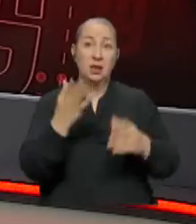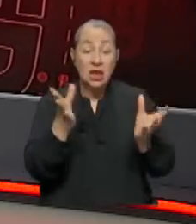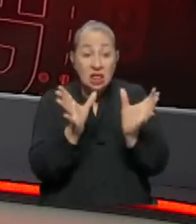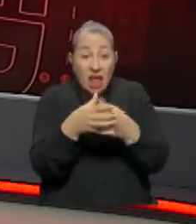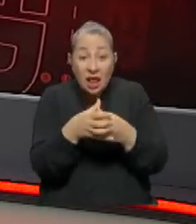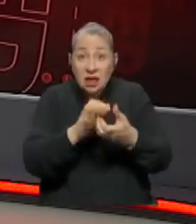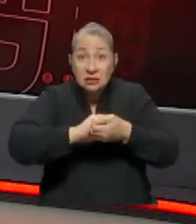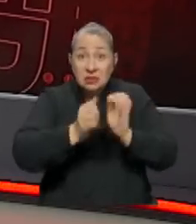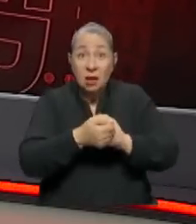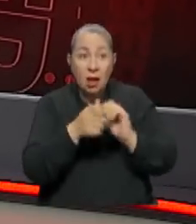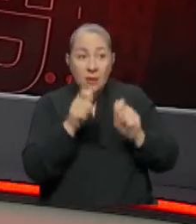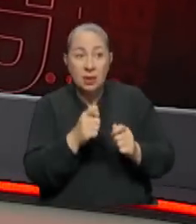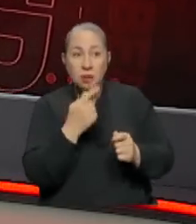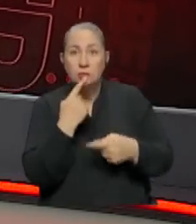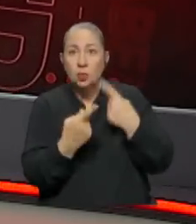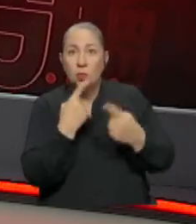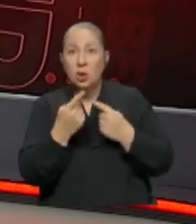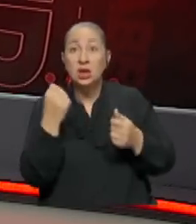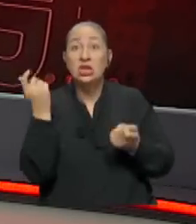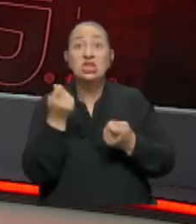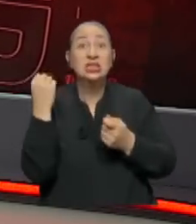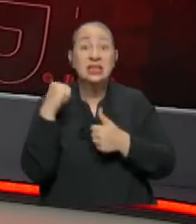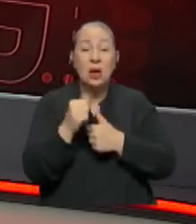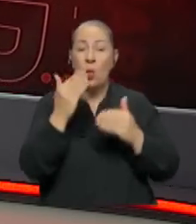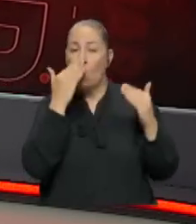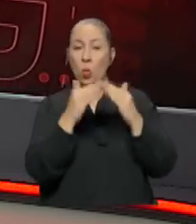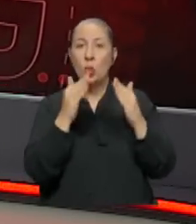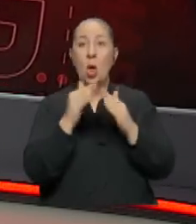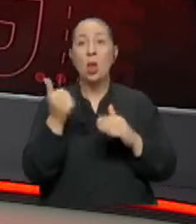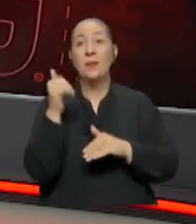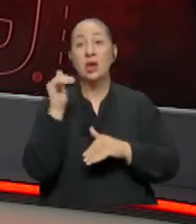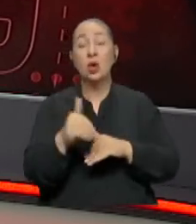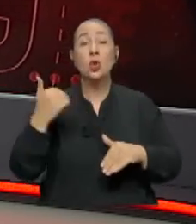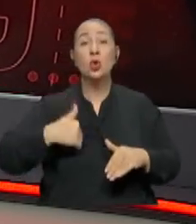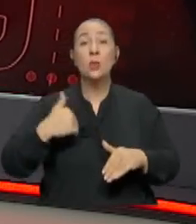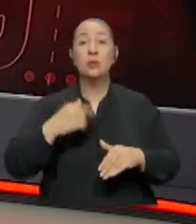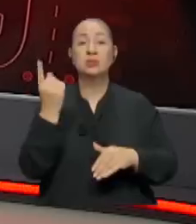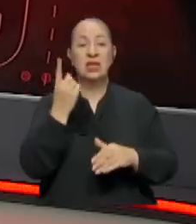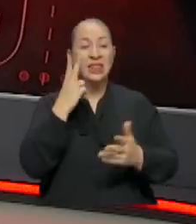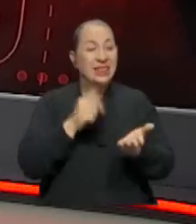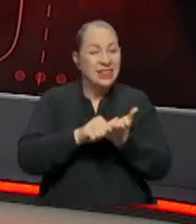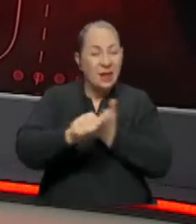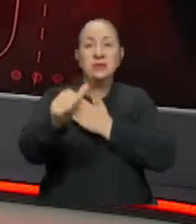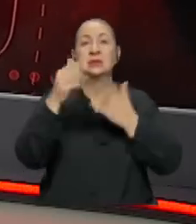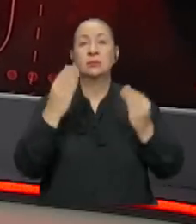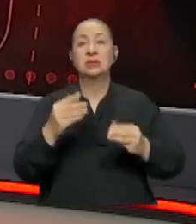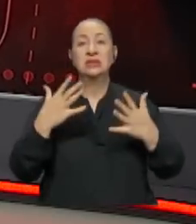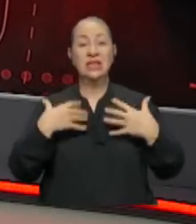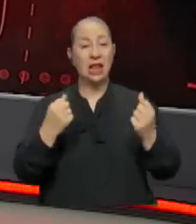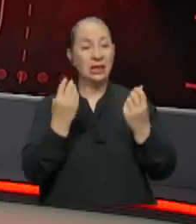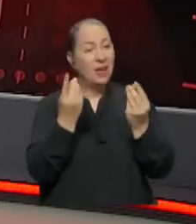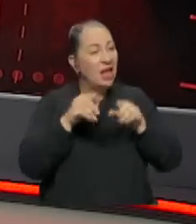tarikat yapılanmalarından bahsediliyor. İş yine liyakatın önemine geliyor. Kurumun bir şekilde temizlenmesi, sağlıklı bir